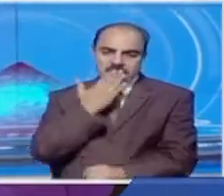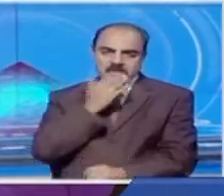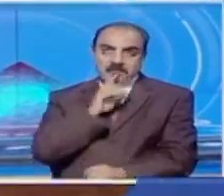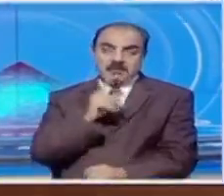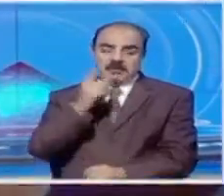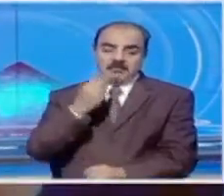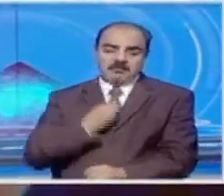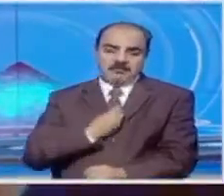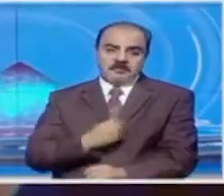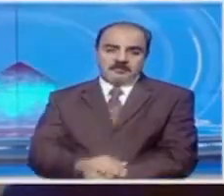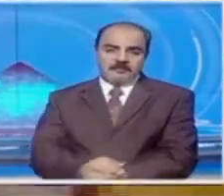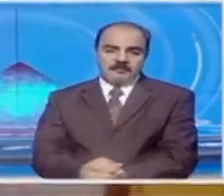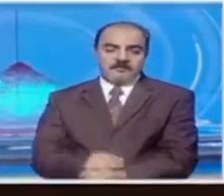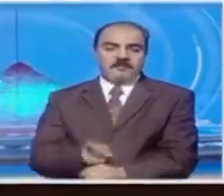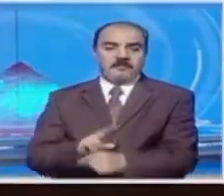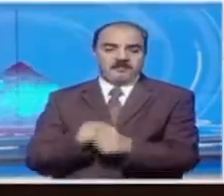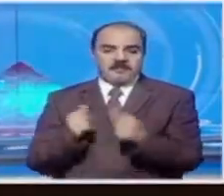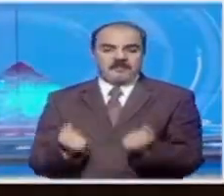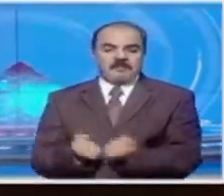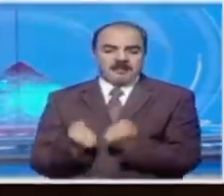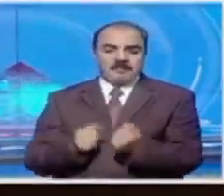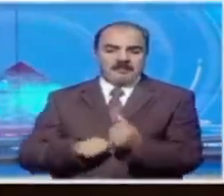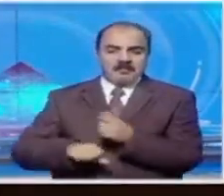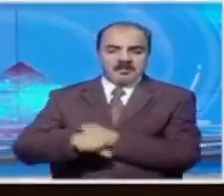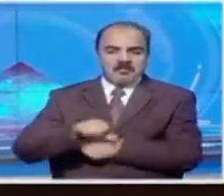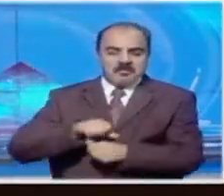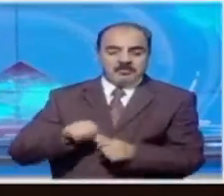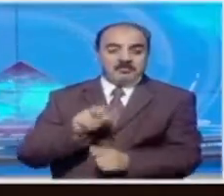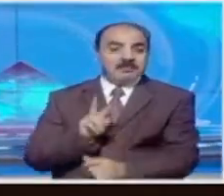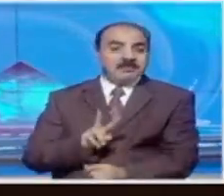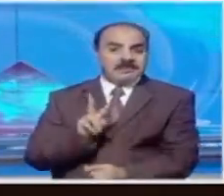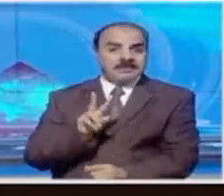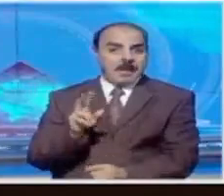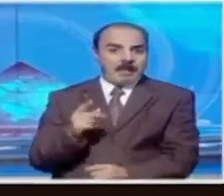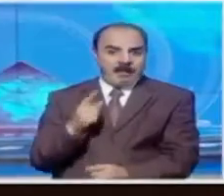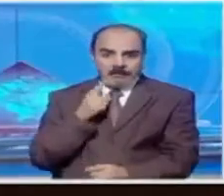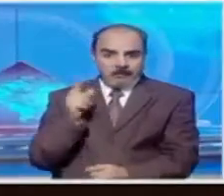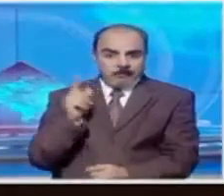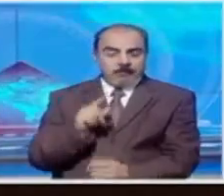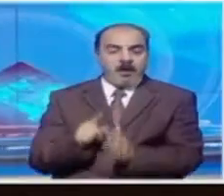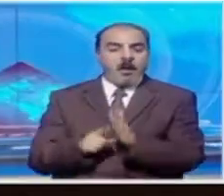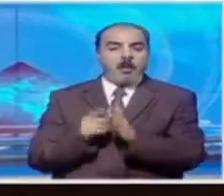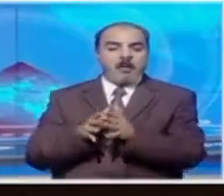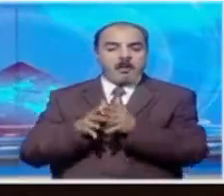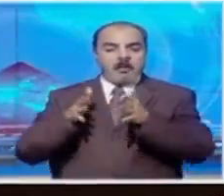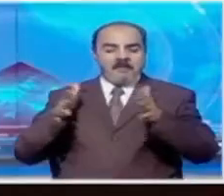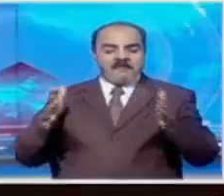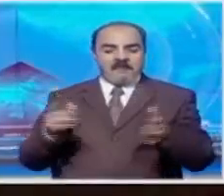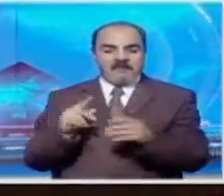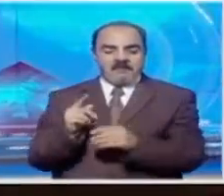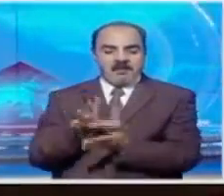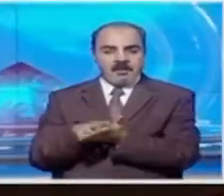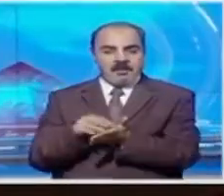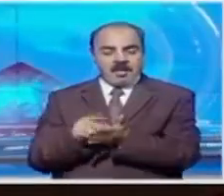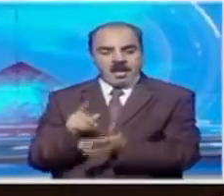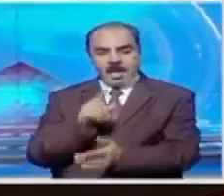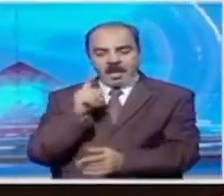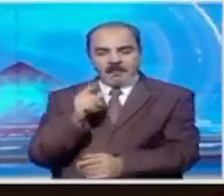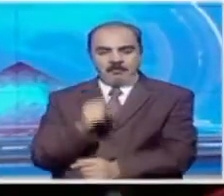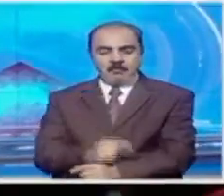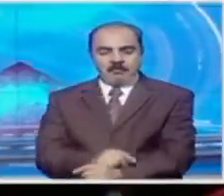فضل من ربنا. وتعد الدورة السابعة من مشروع تحدي القراءة العربي الأكبر من نوعها منذ انطلاق